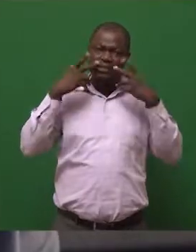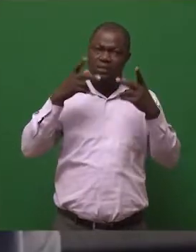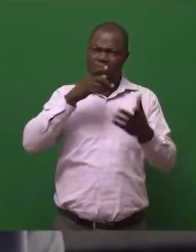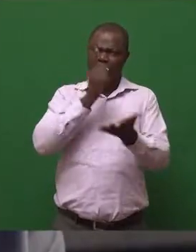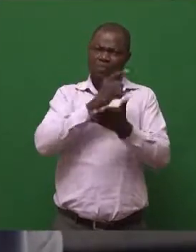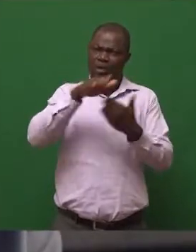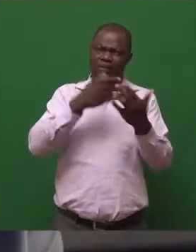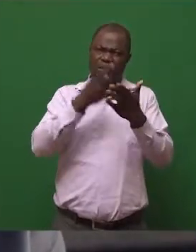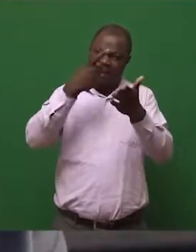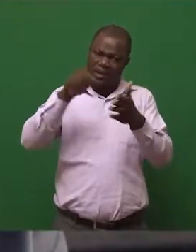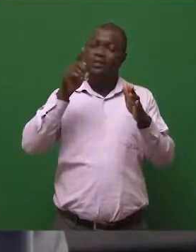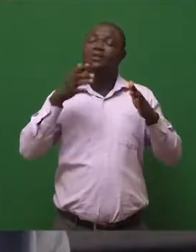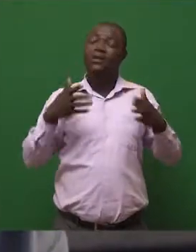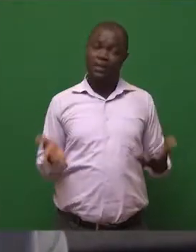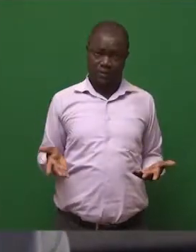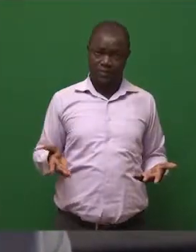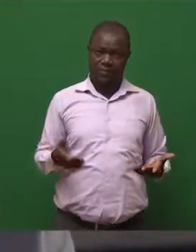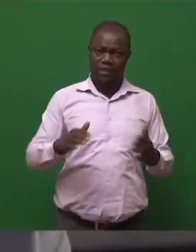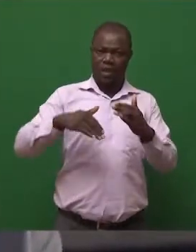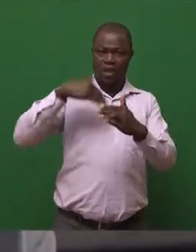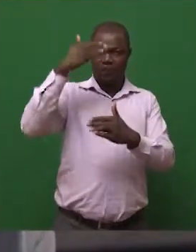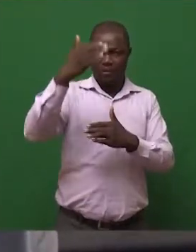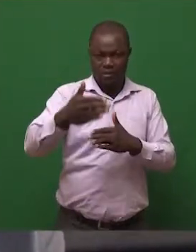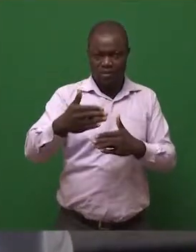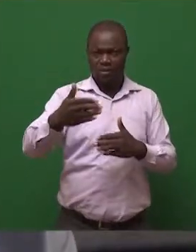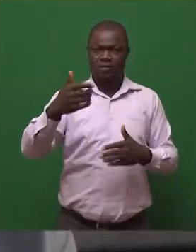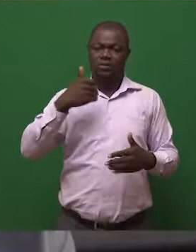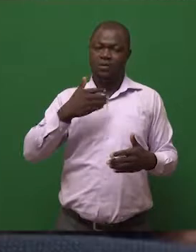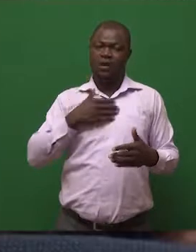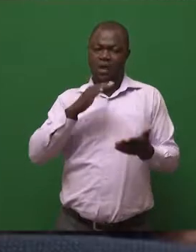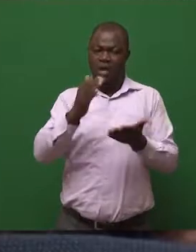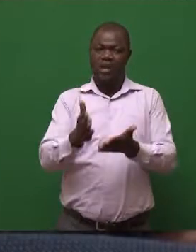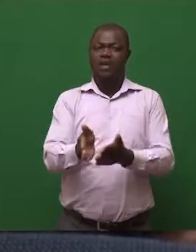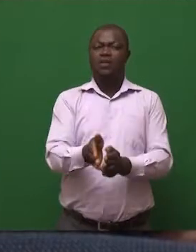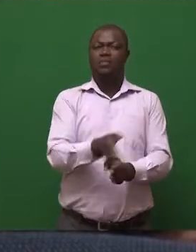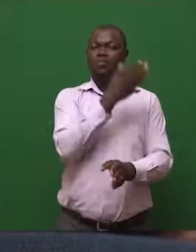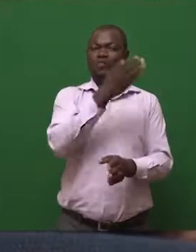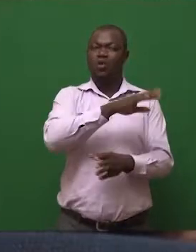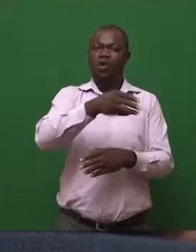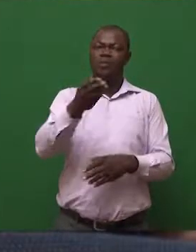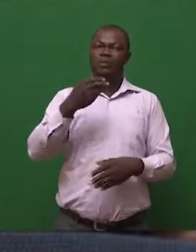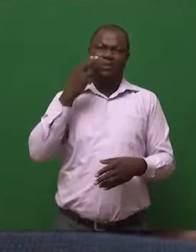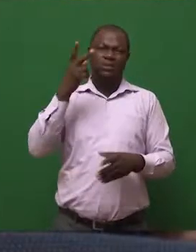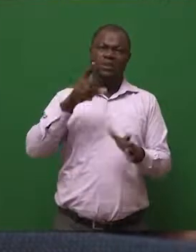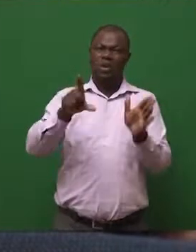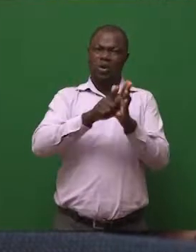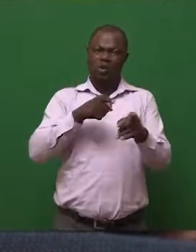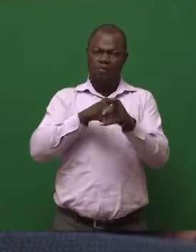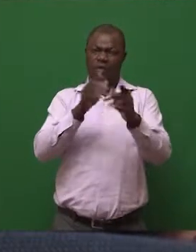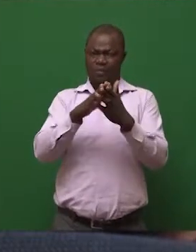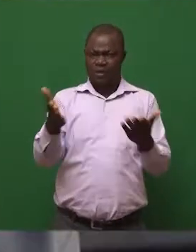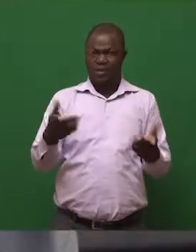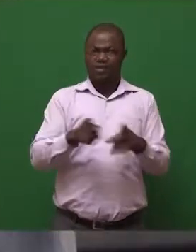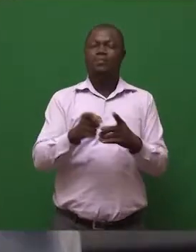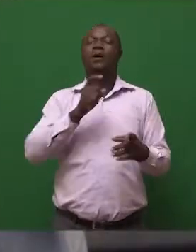zvinhu zviri kuitwa nemazvo here tobva ipapo toti tiri kubvisa avo vatinenge taona kuti ava havasi kutevedzera